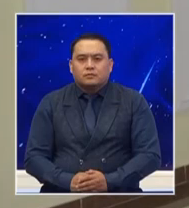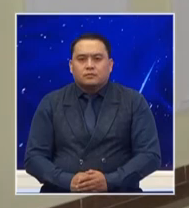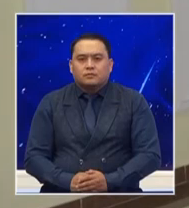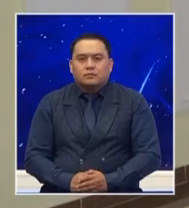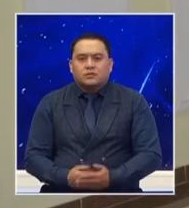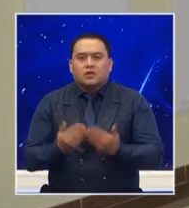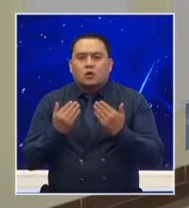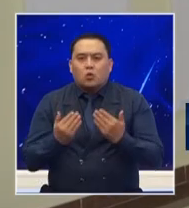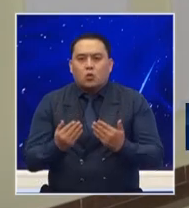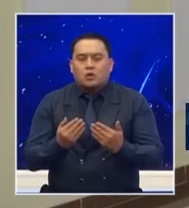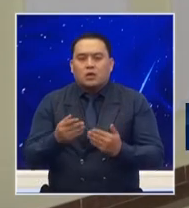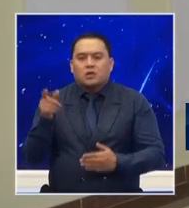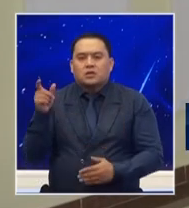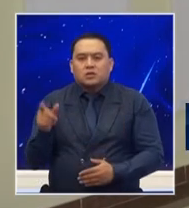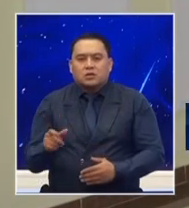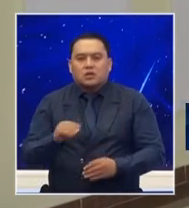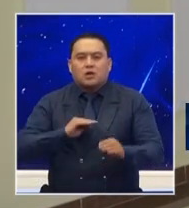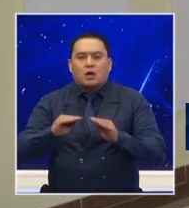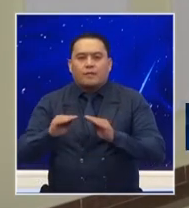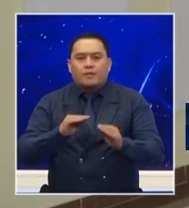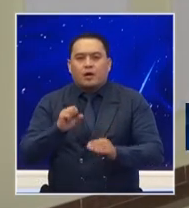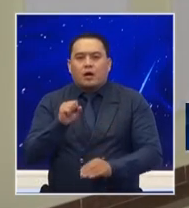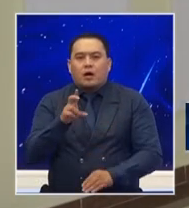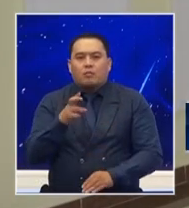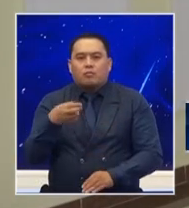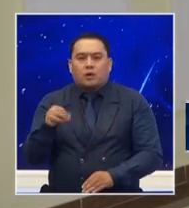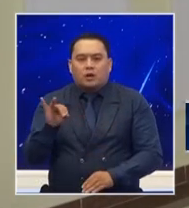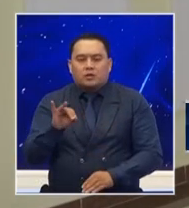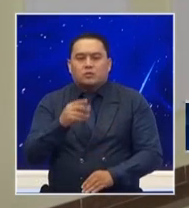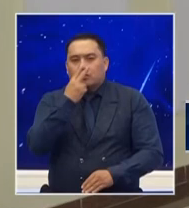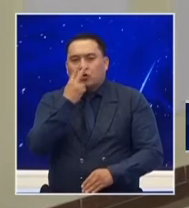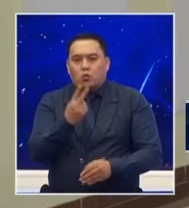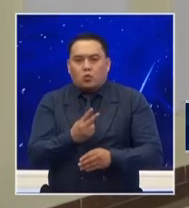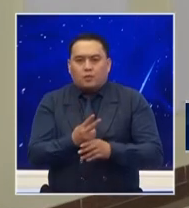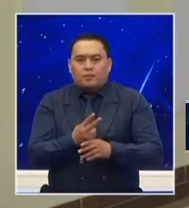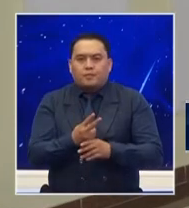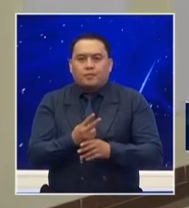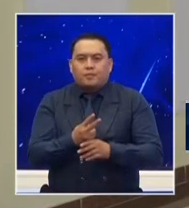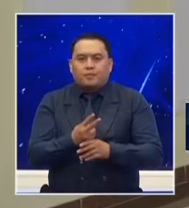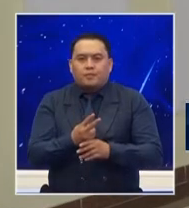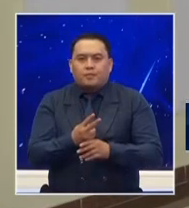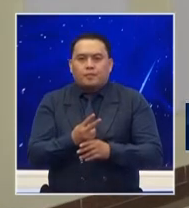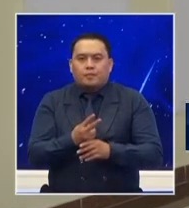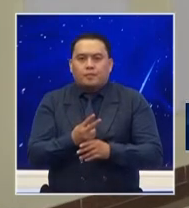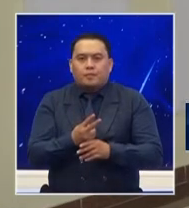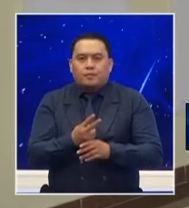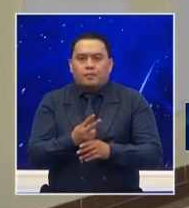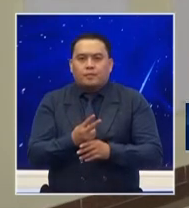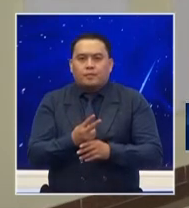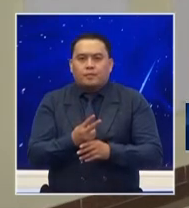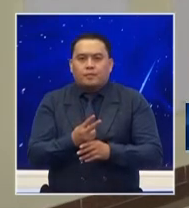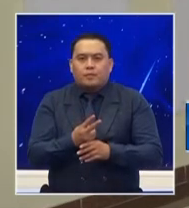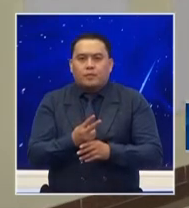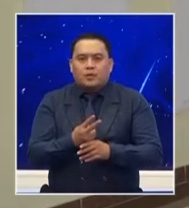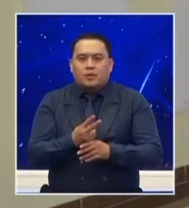жаңа біздің режиссеріміз Бағлан Абайды көріп, Абайдың ойларымен астасқан дүниені көріп бір қойылым